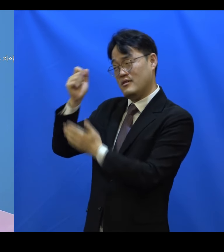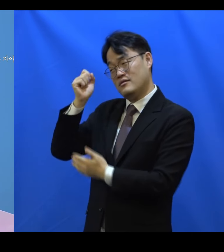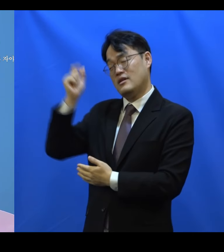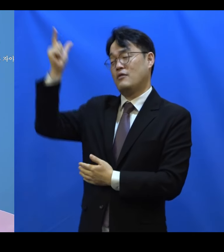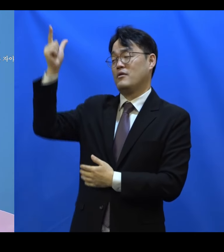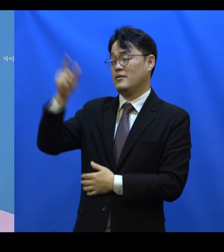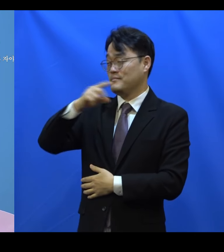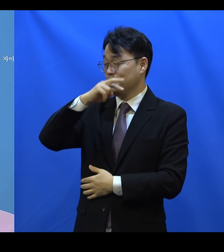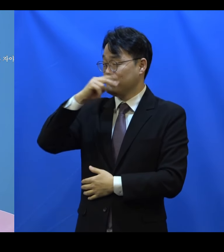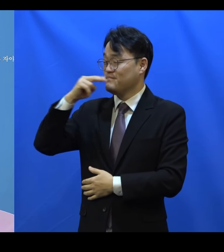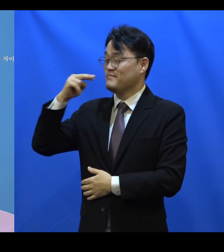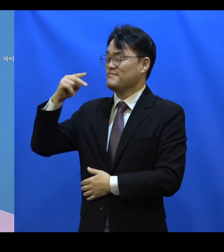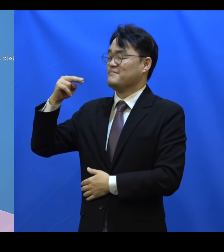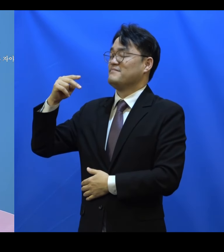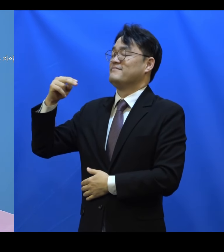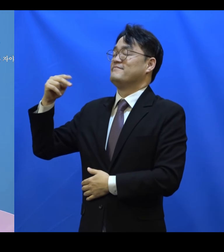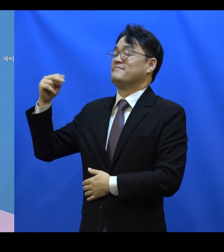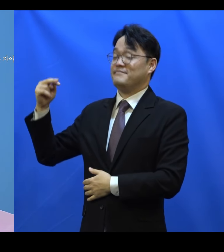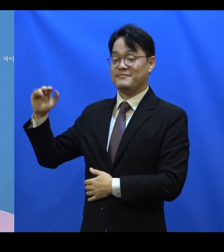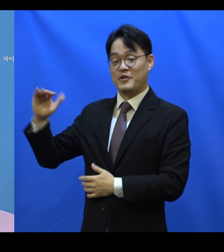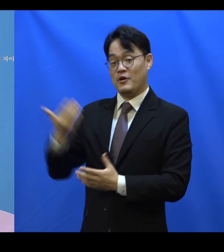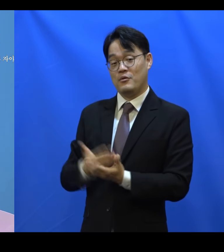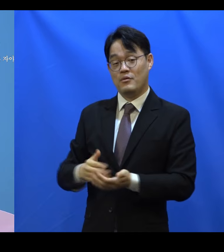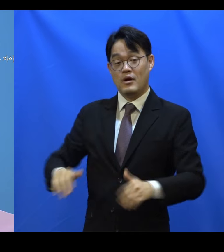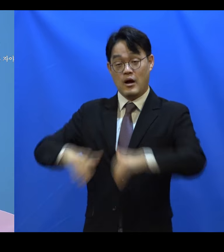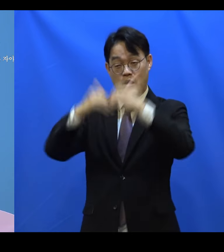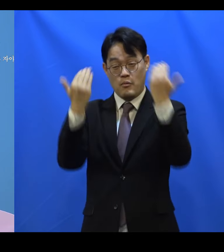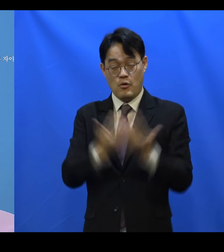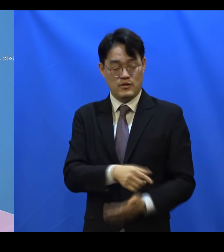모든 이름 위에 뛰어나신 이름.